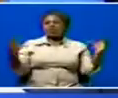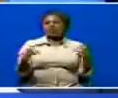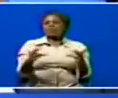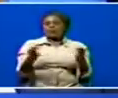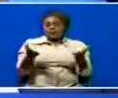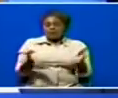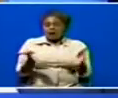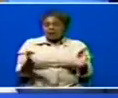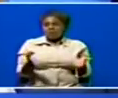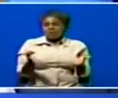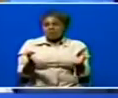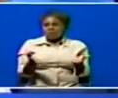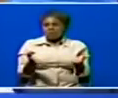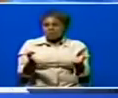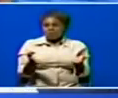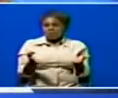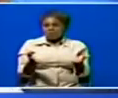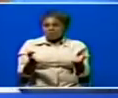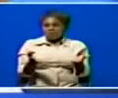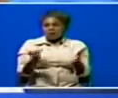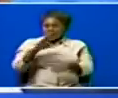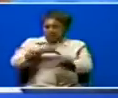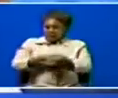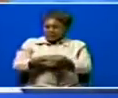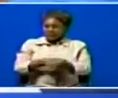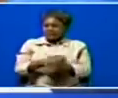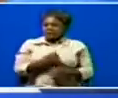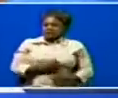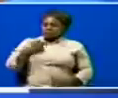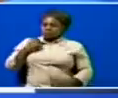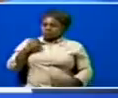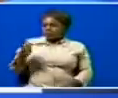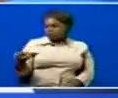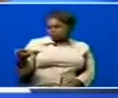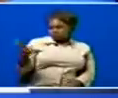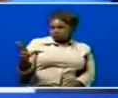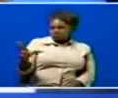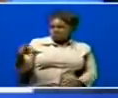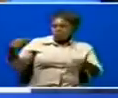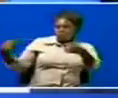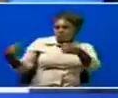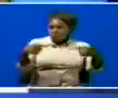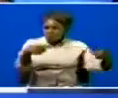tumefika hatua tunachukua silaha bunduki za vita